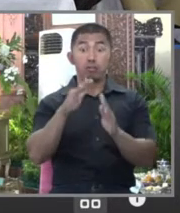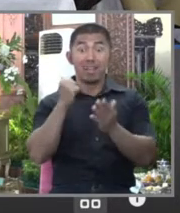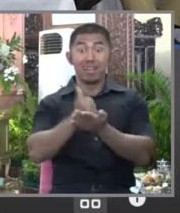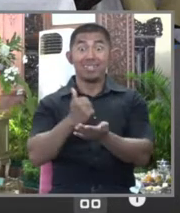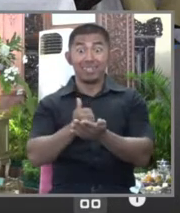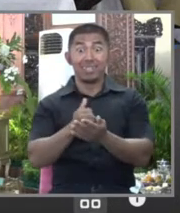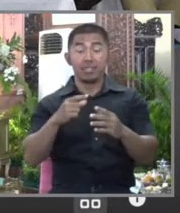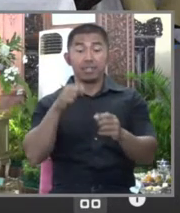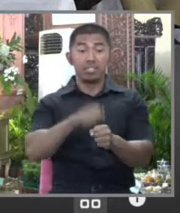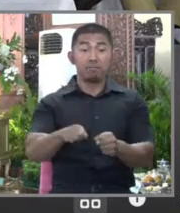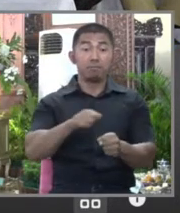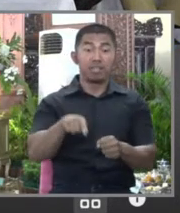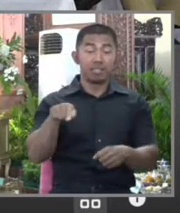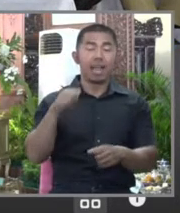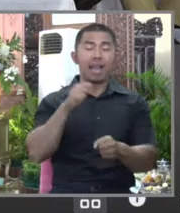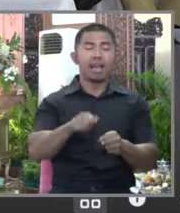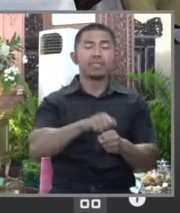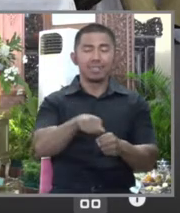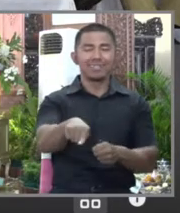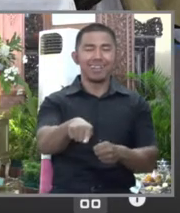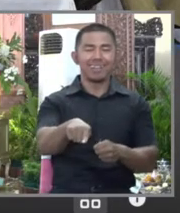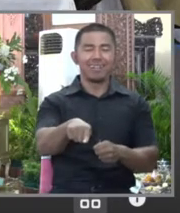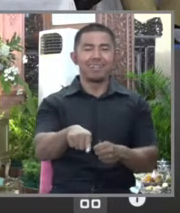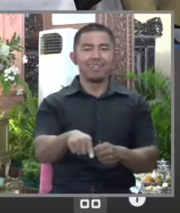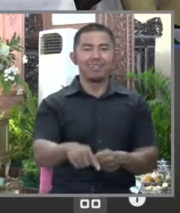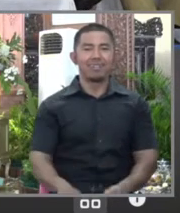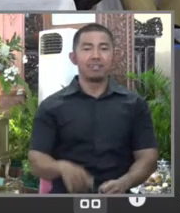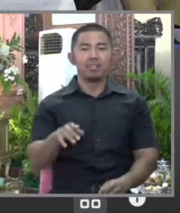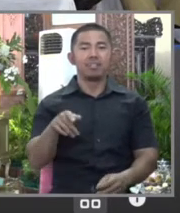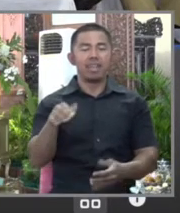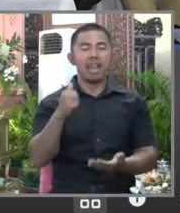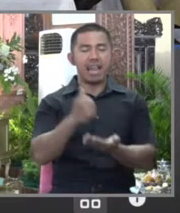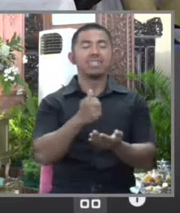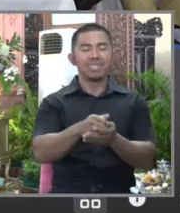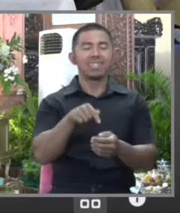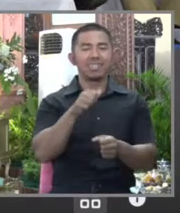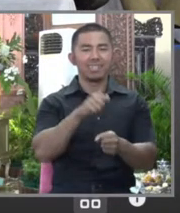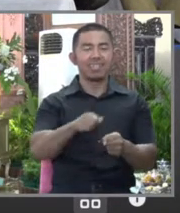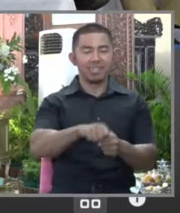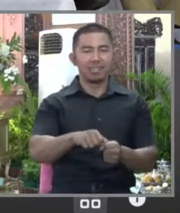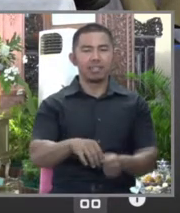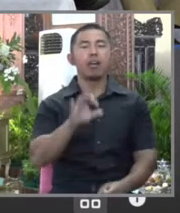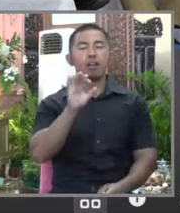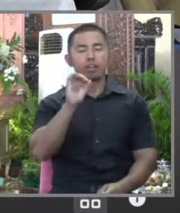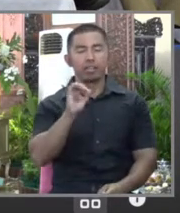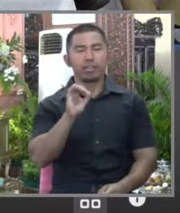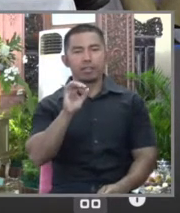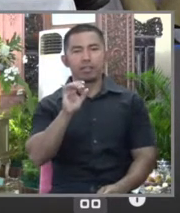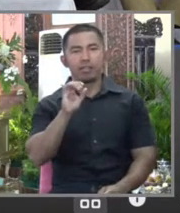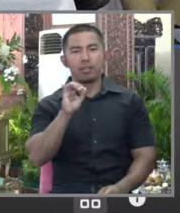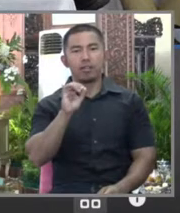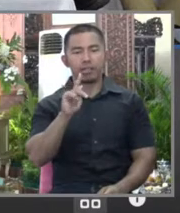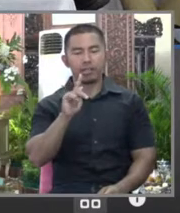Saya asli Karimun Jawa. Nggih. Mangke sing kekirangane niku Pak